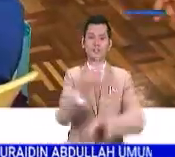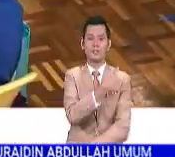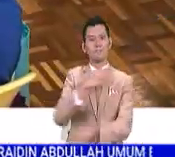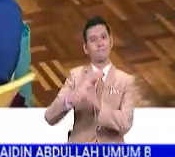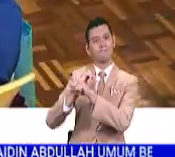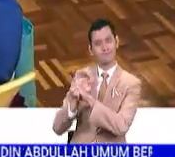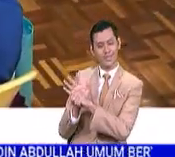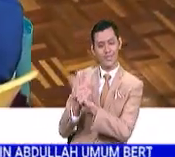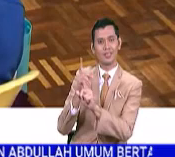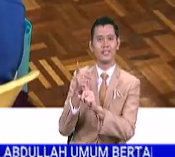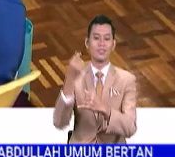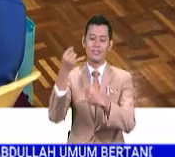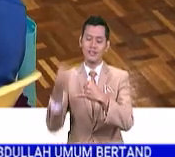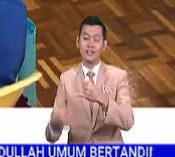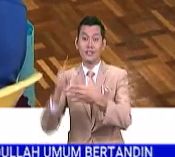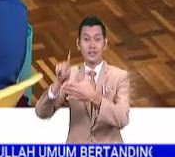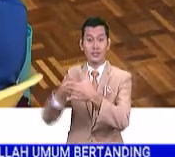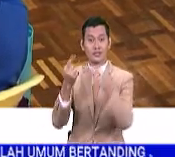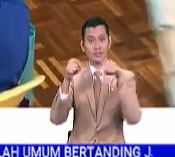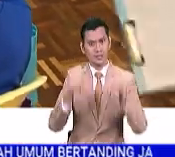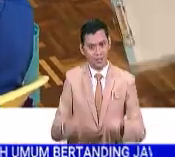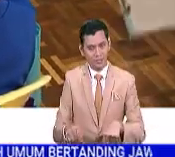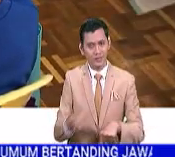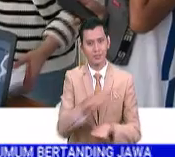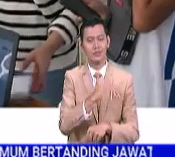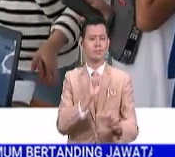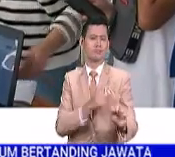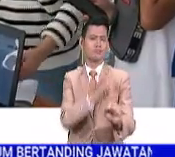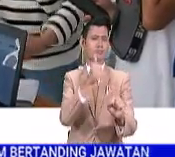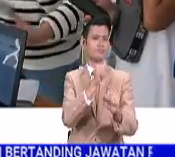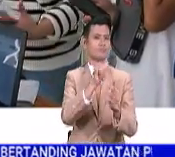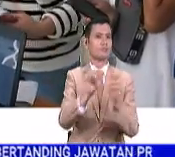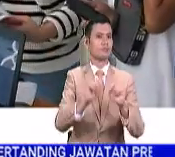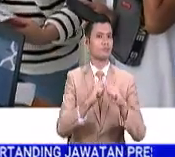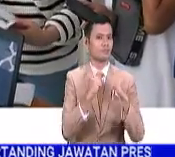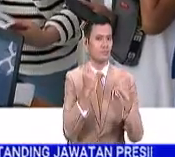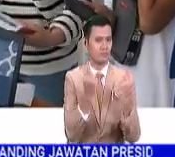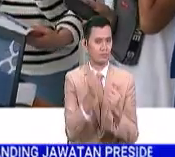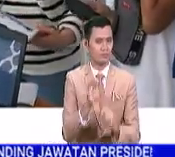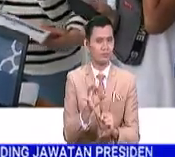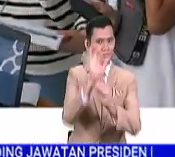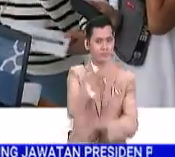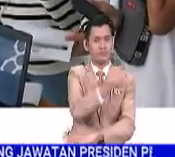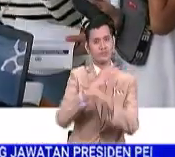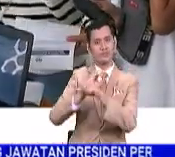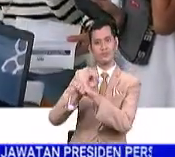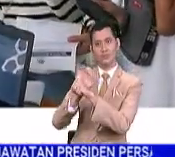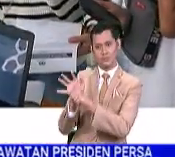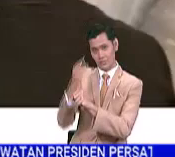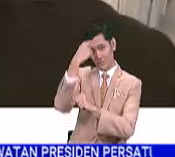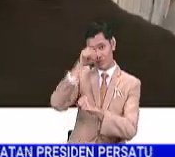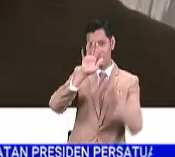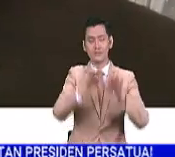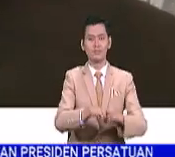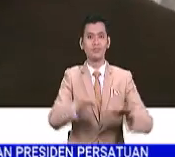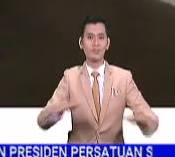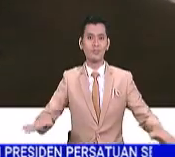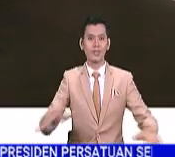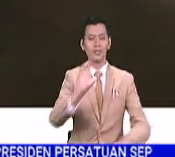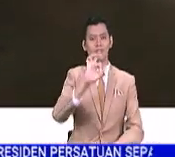suntikan vaksin menjelang akhir bulan ini. Ke arah itu, pasukan petugas khas imunisasi COVID-19 untuk